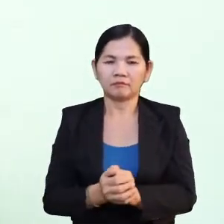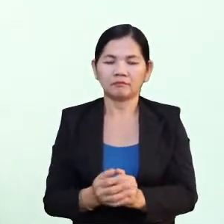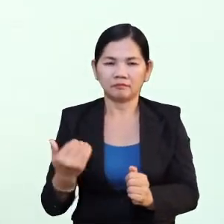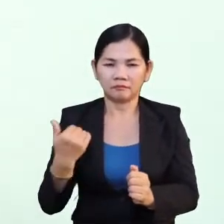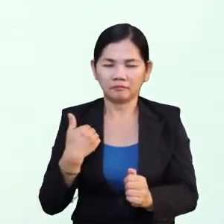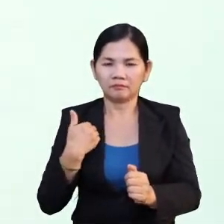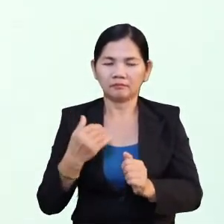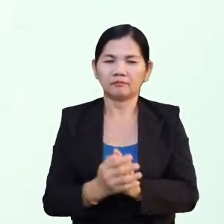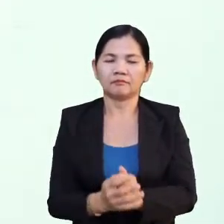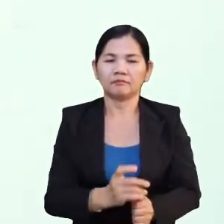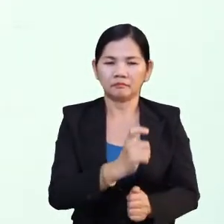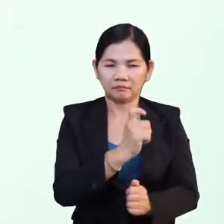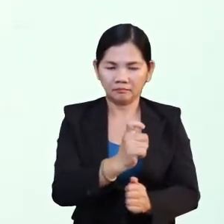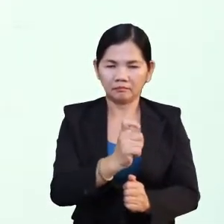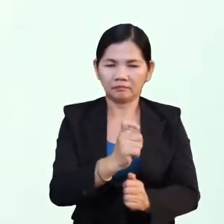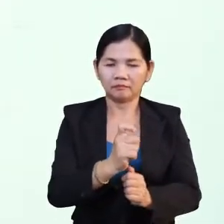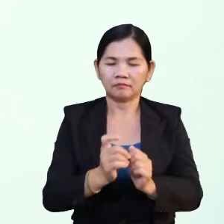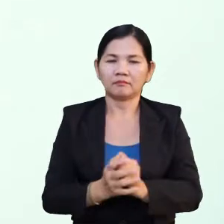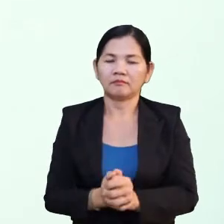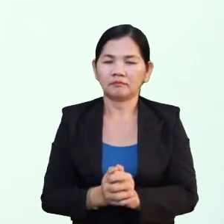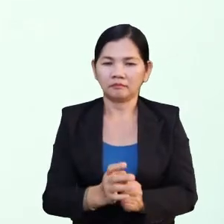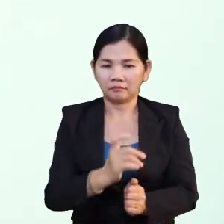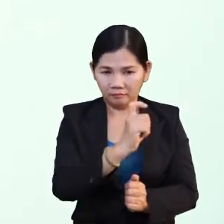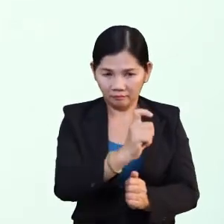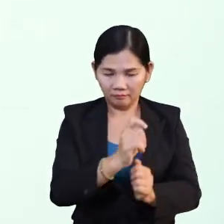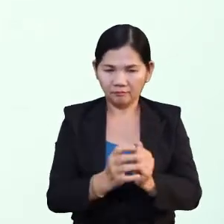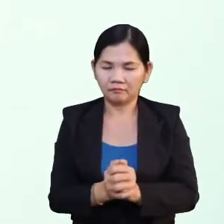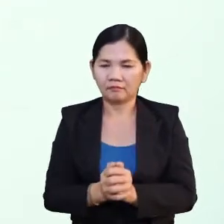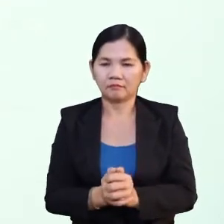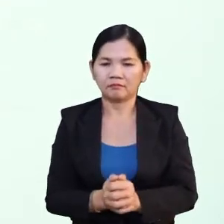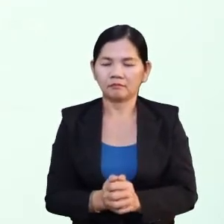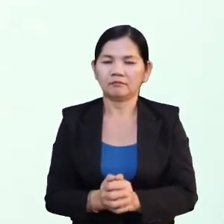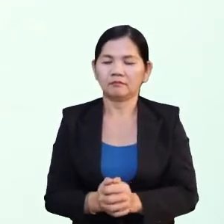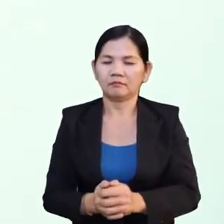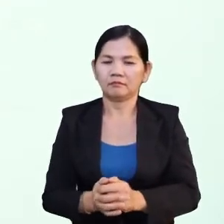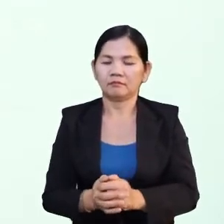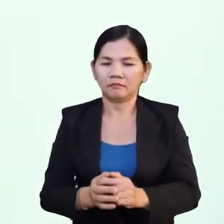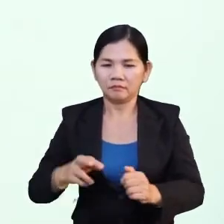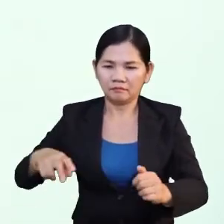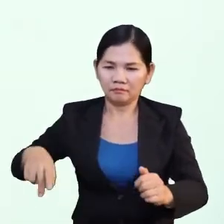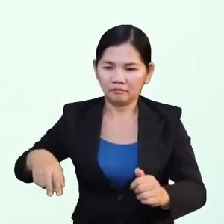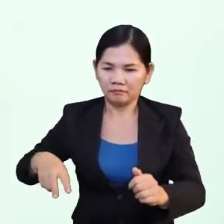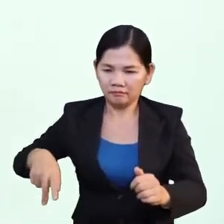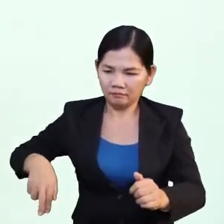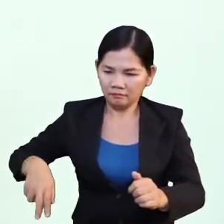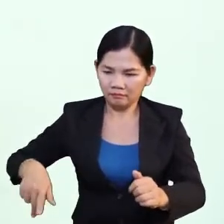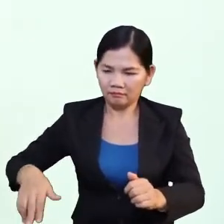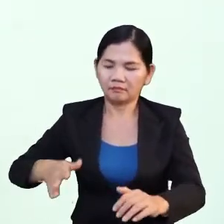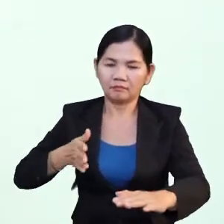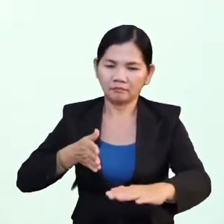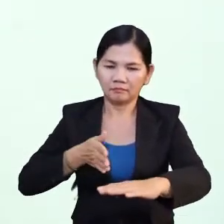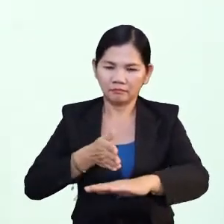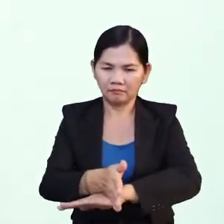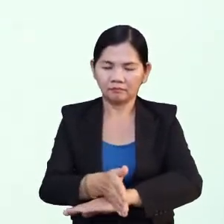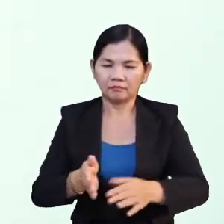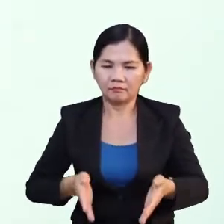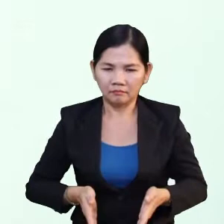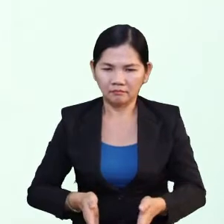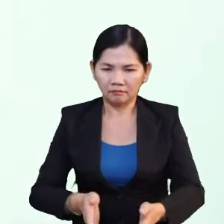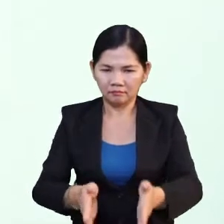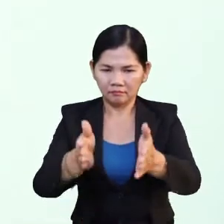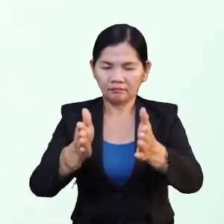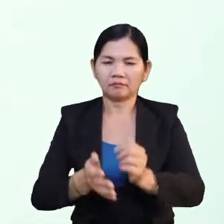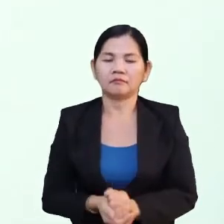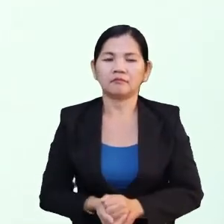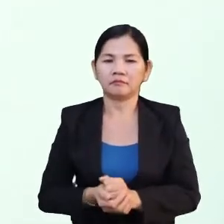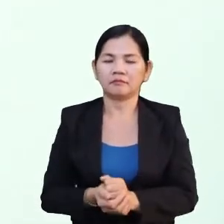គឺចំណុចខការដើរឆ្លងផ្លូវចាកូនចូលរួមអានទាំងអស់គ្នាជាមួយអ្នកគ្រូចាប់ផ្